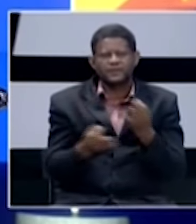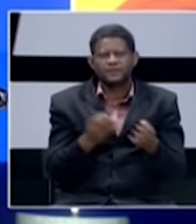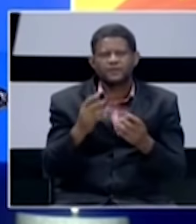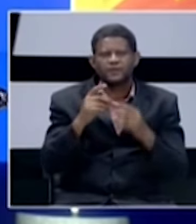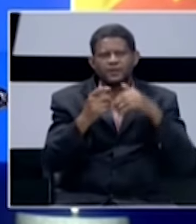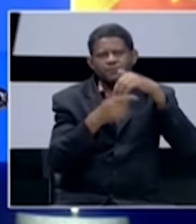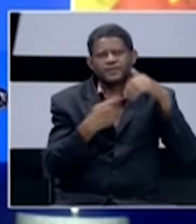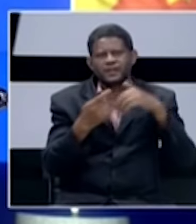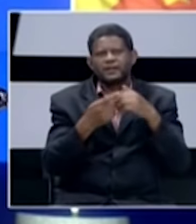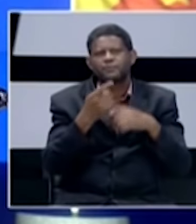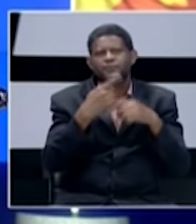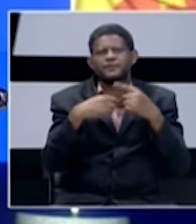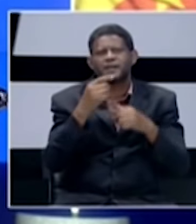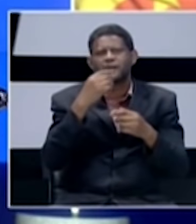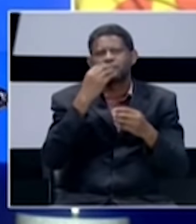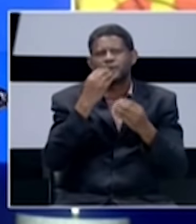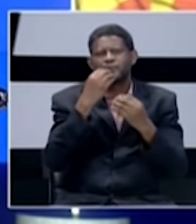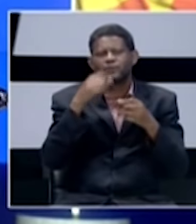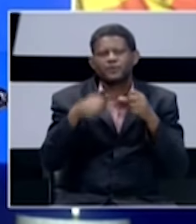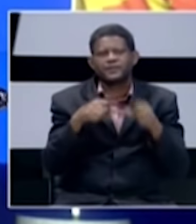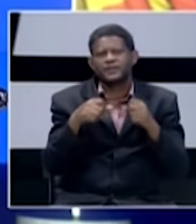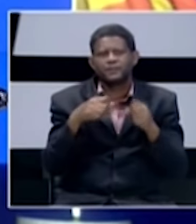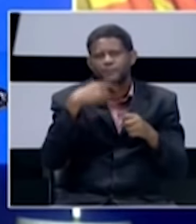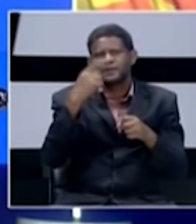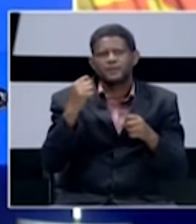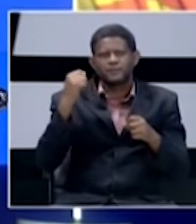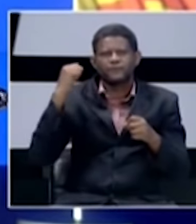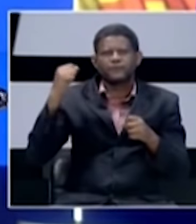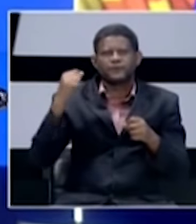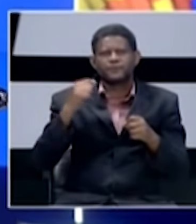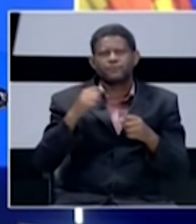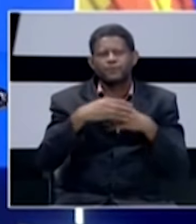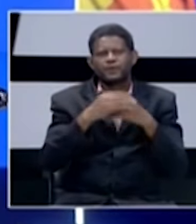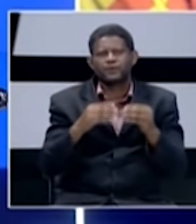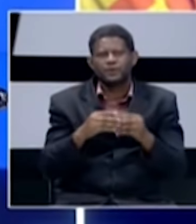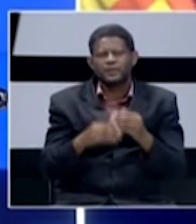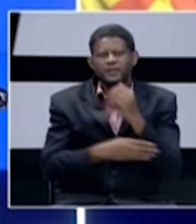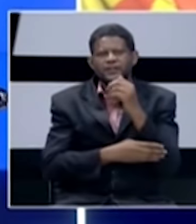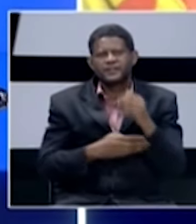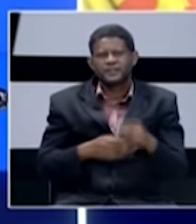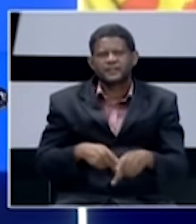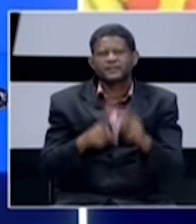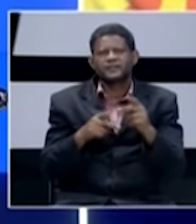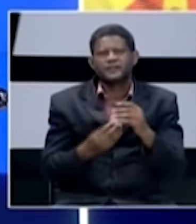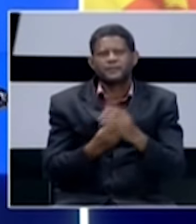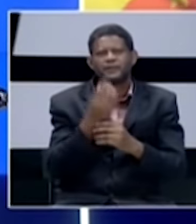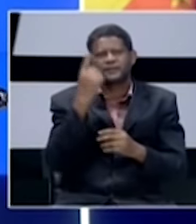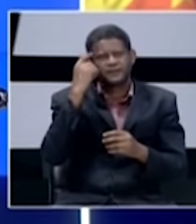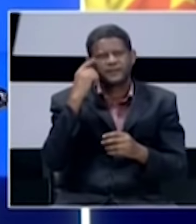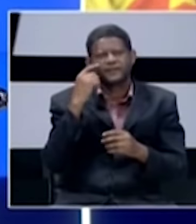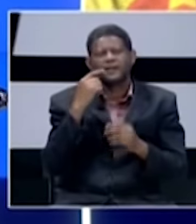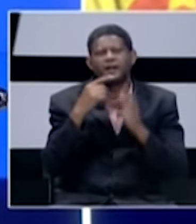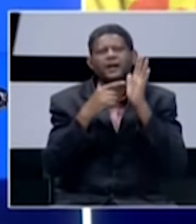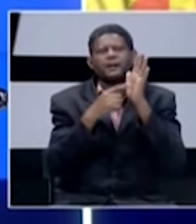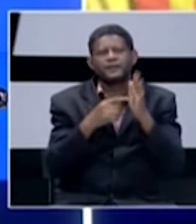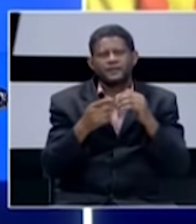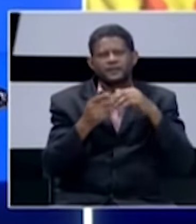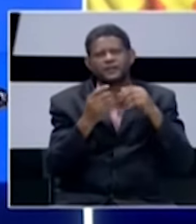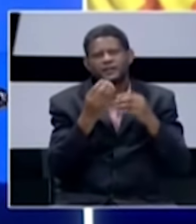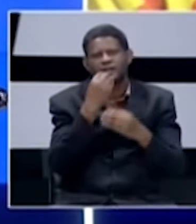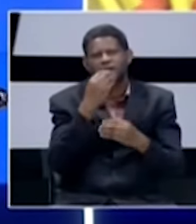مرگات وحسن مجبن بزبل تیمام بیرو حرشان لمعات قدرن تقرای ابزد دلو مرئیت مدلو مجبی اخل مشالایوم